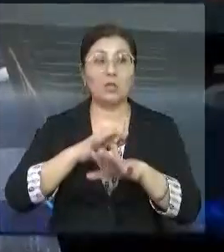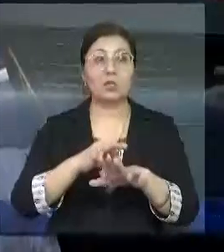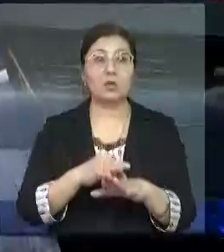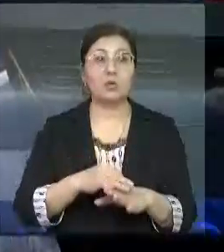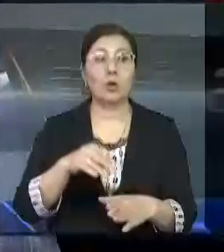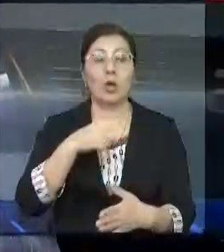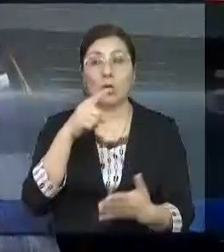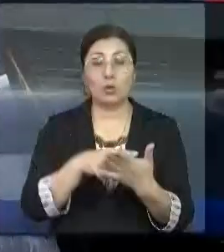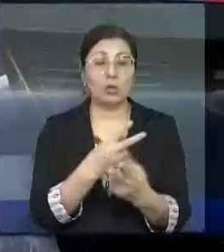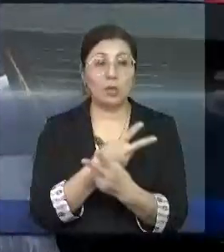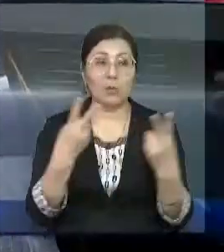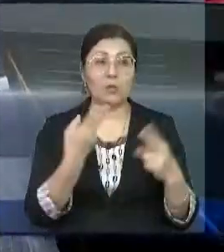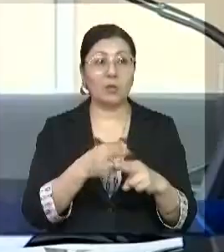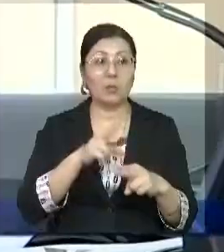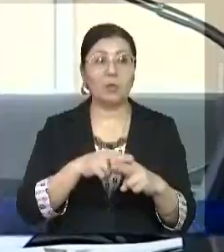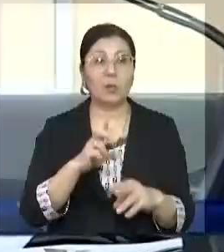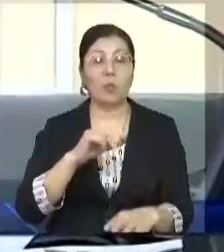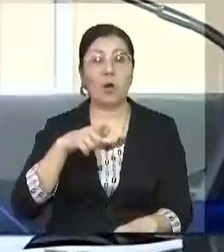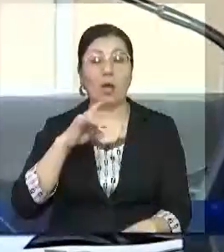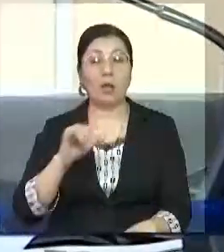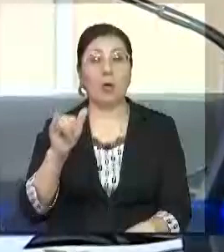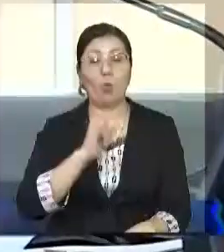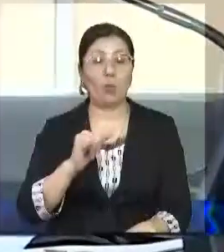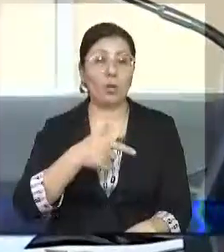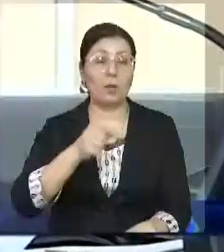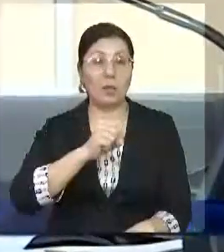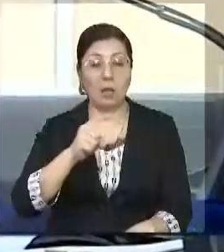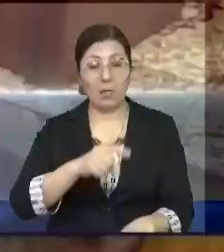қамту үшін Бұқара-Орал магистральді газ құбырының құрылысы жүріп жатқаны белгілі.